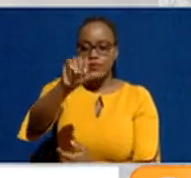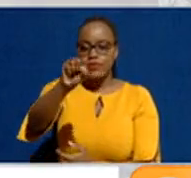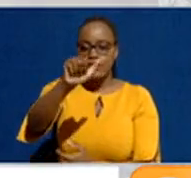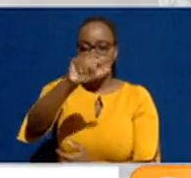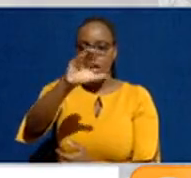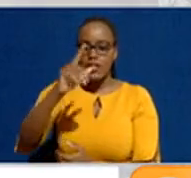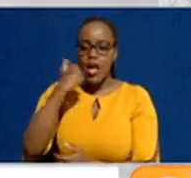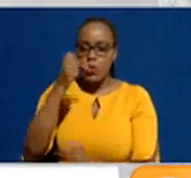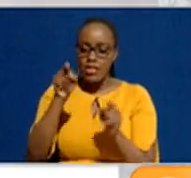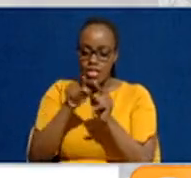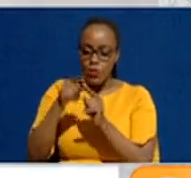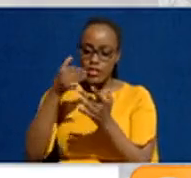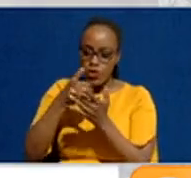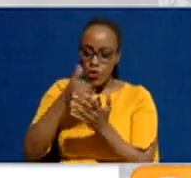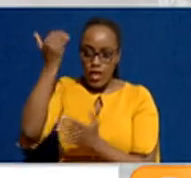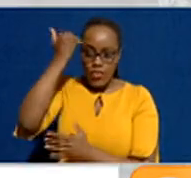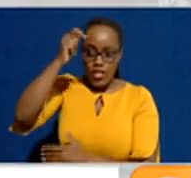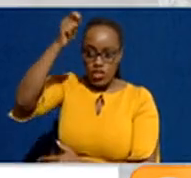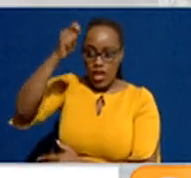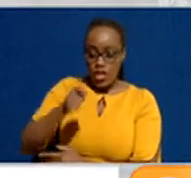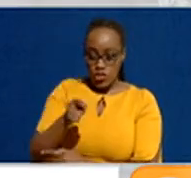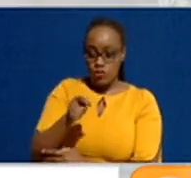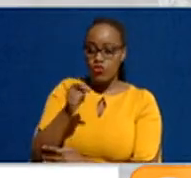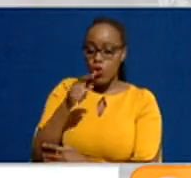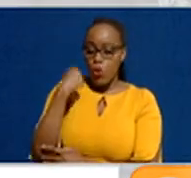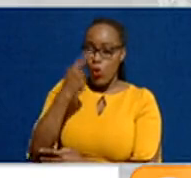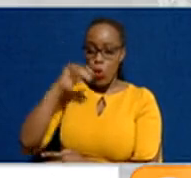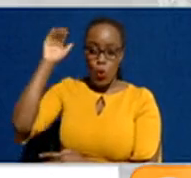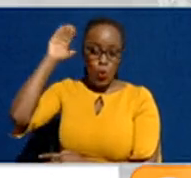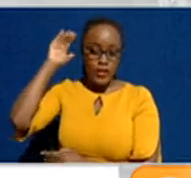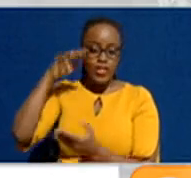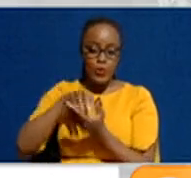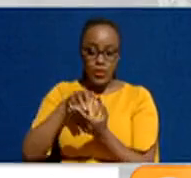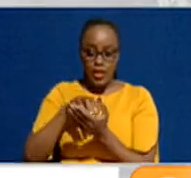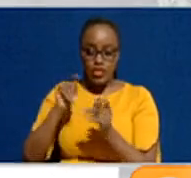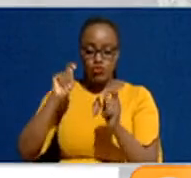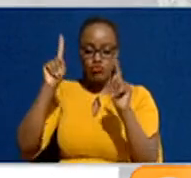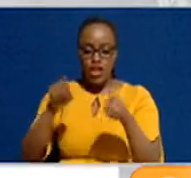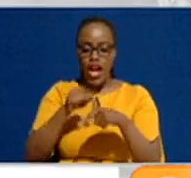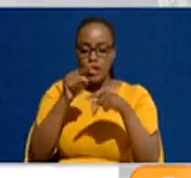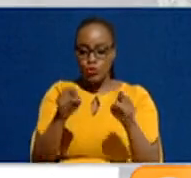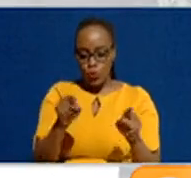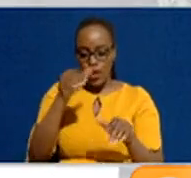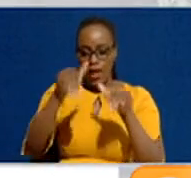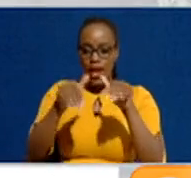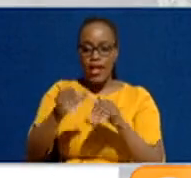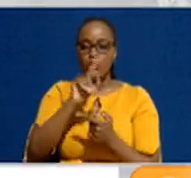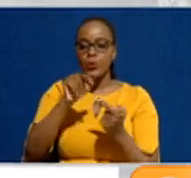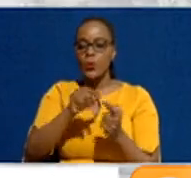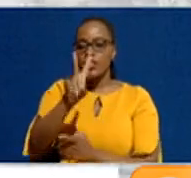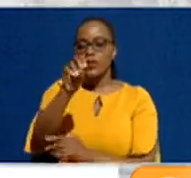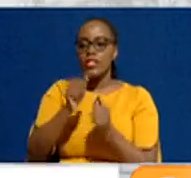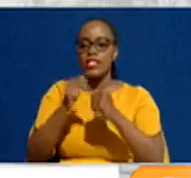Lenaola alikuwa miongoni mwa majaji wa mahakama ya upeo waliosikiza kesi ya kubatilisha uchaguzi wa urais mwaka